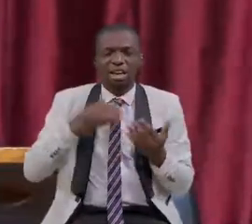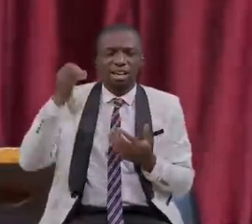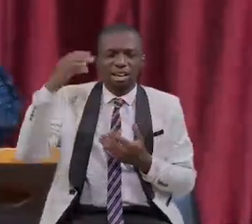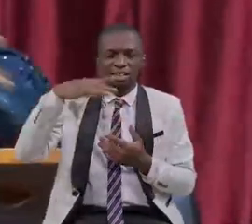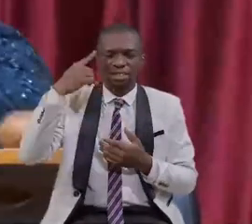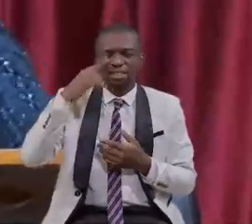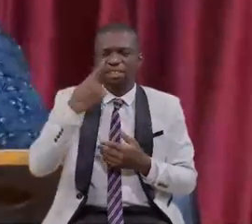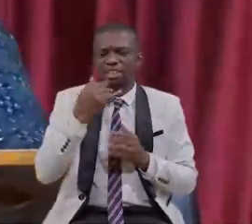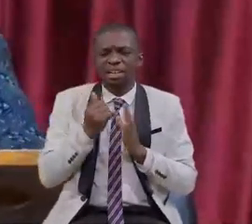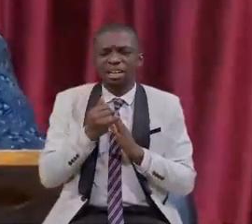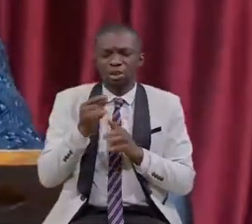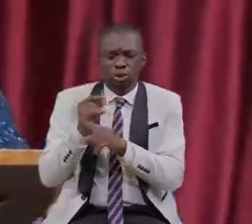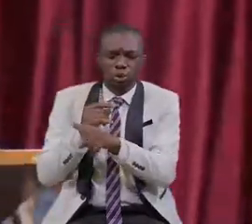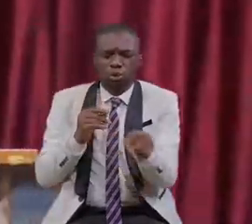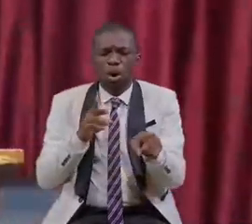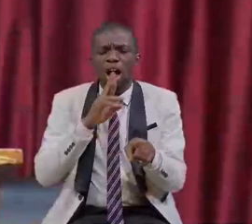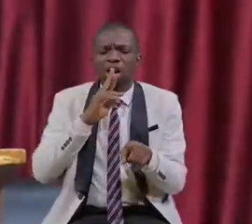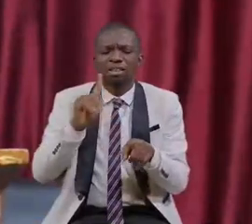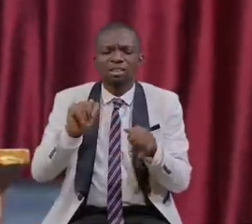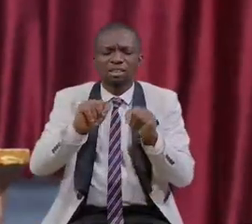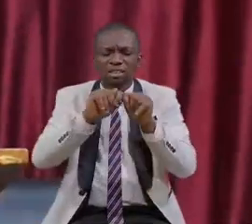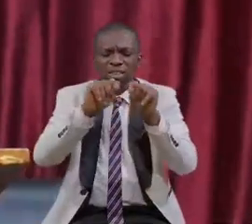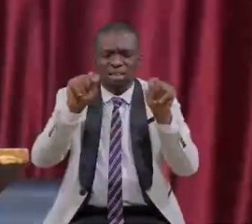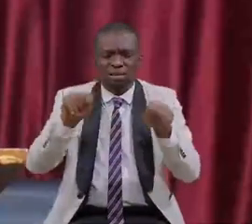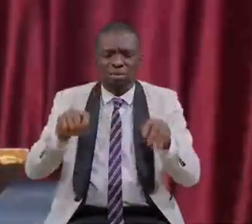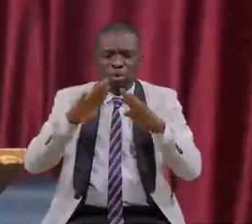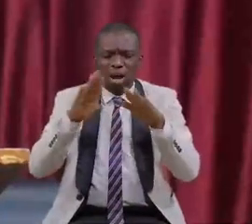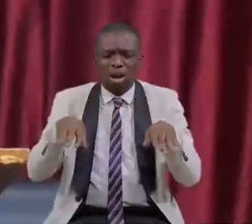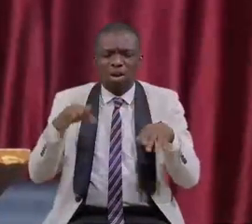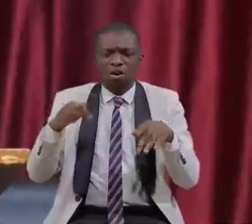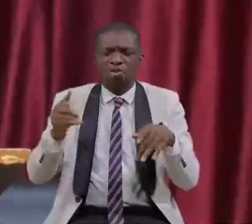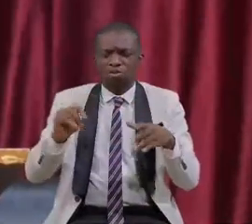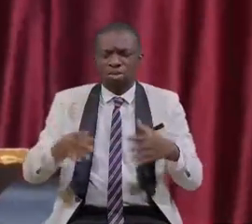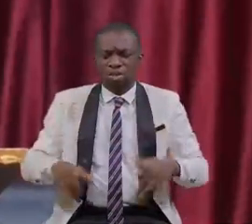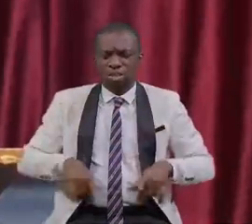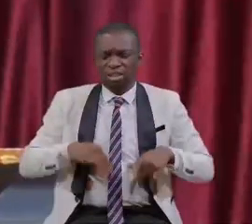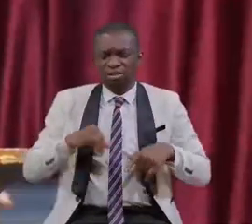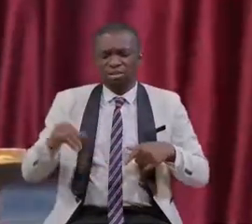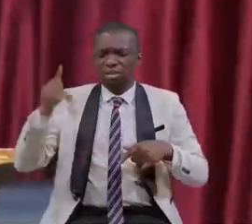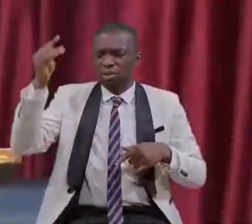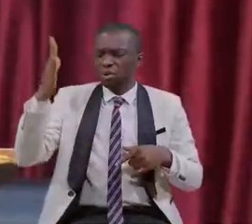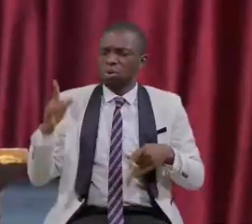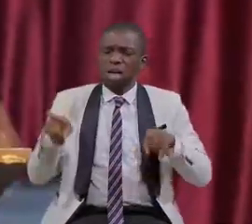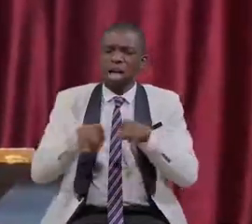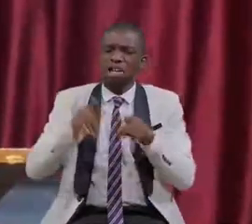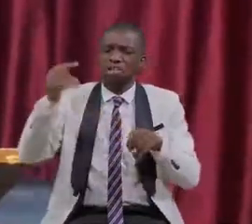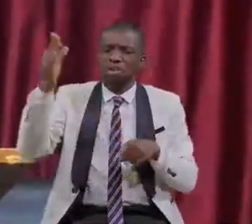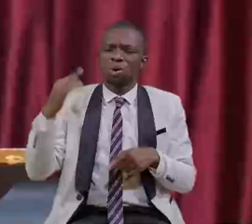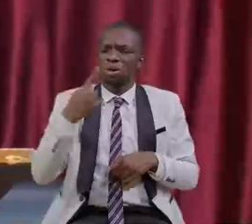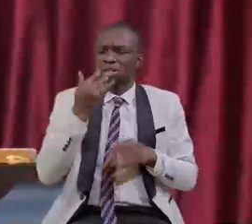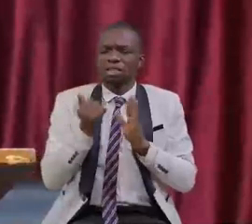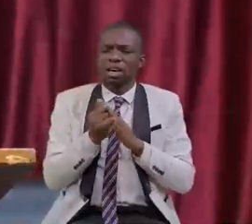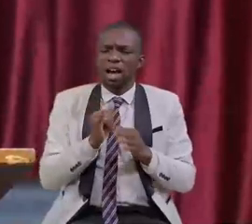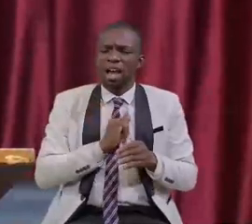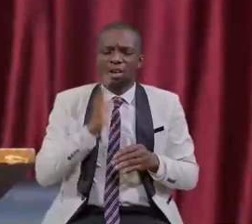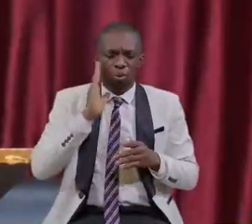Et que car vous êtes le temple du Dieu vivant, nous sommes le temple du Dieu vivant, comme Dieu l'a dit, j'habiterai,